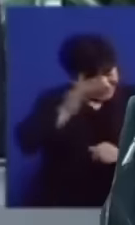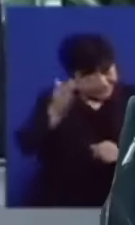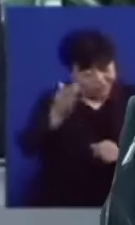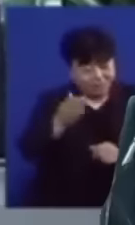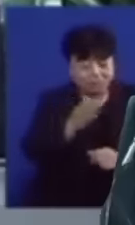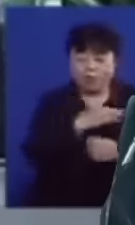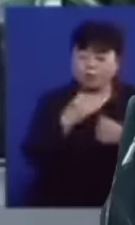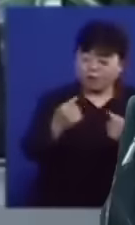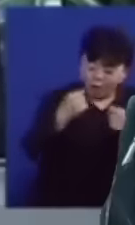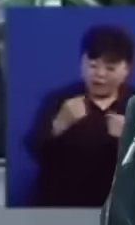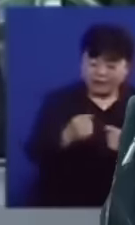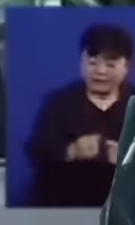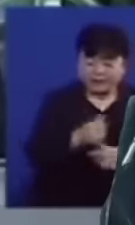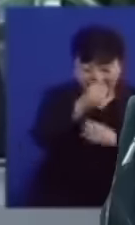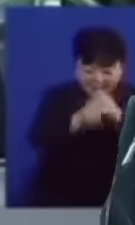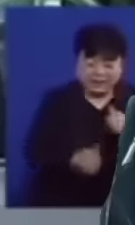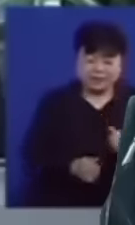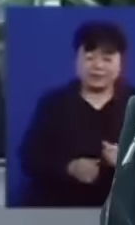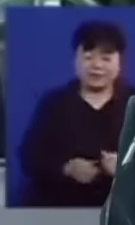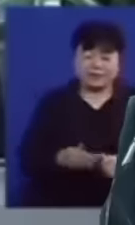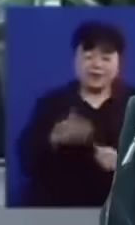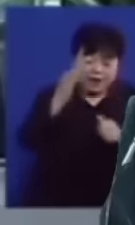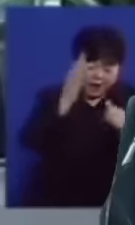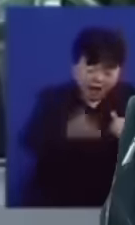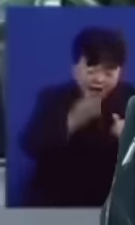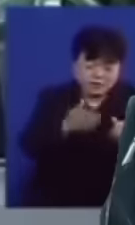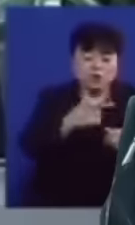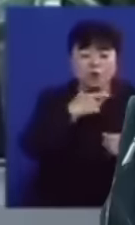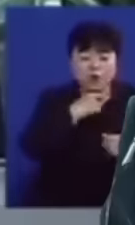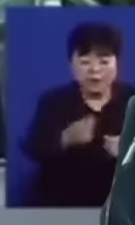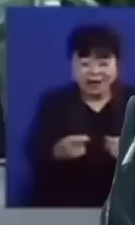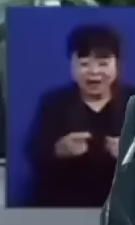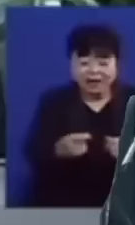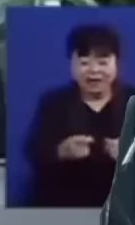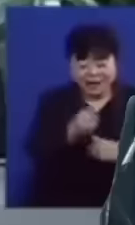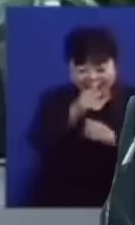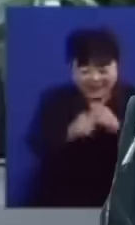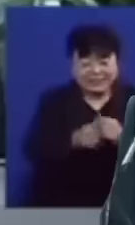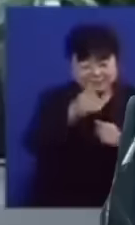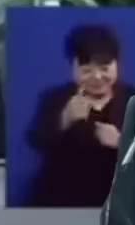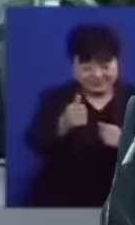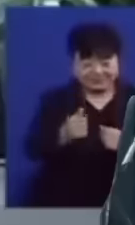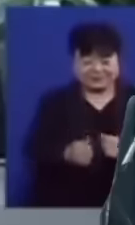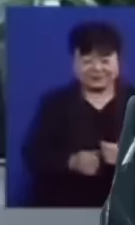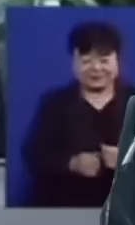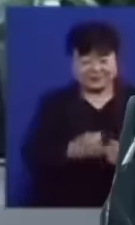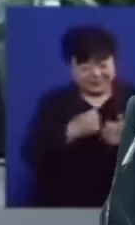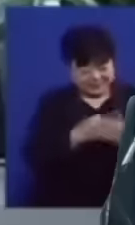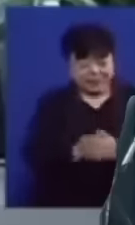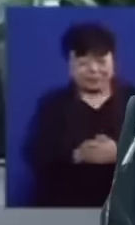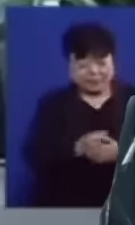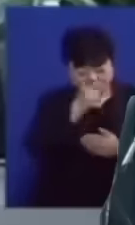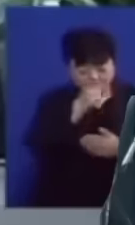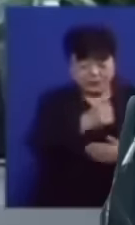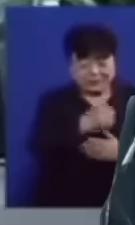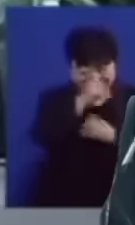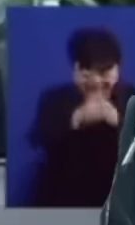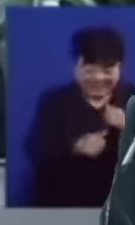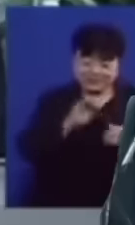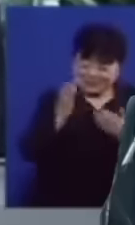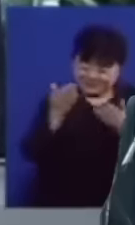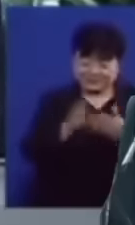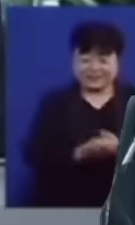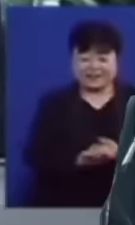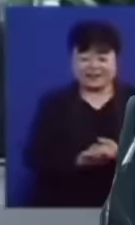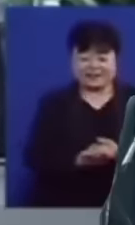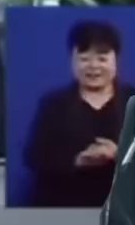그리고 건강하기를 내가 간절히 원한다. 이 하나님은 그러기 때문에 좋은 하나님 것입니다.